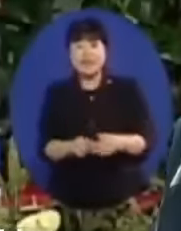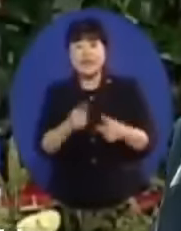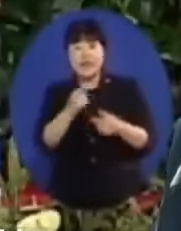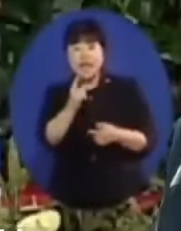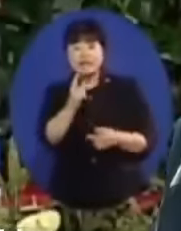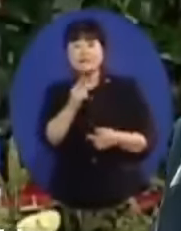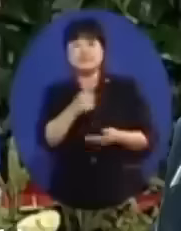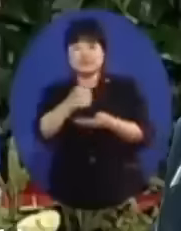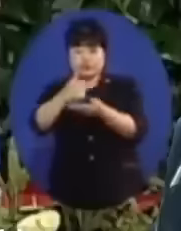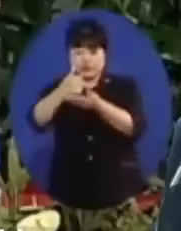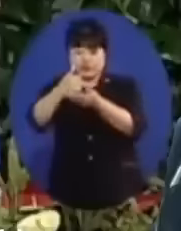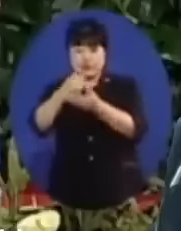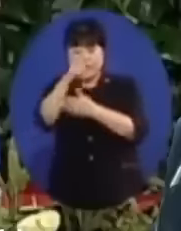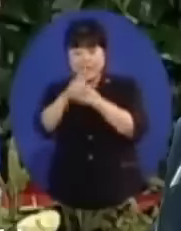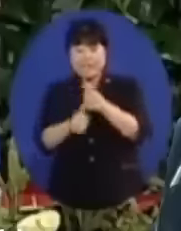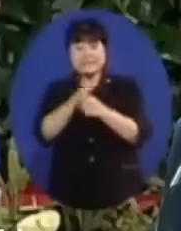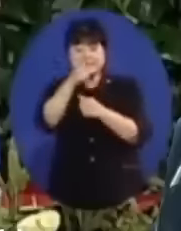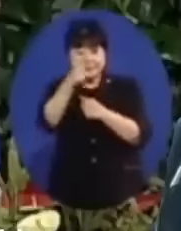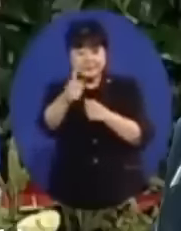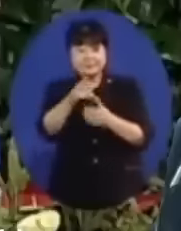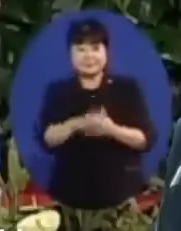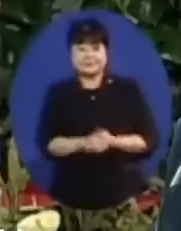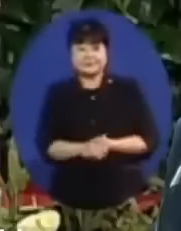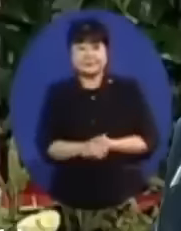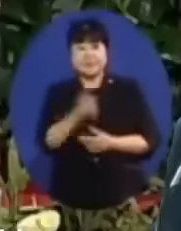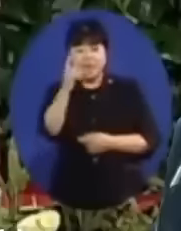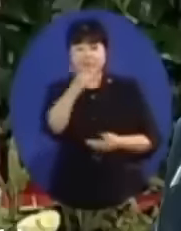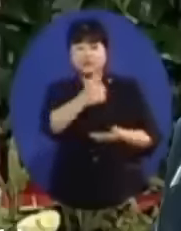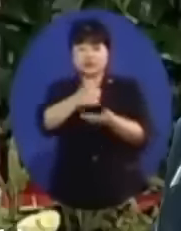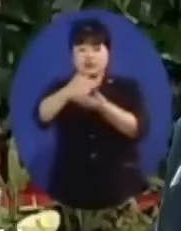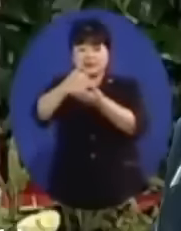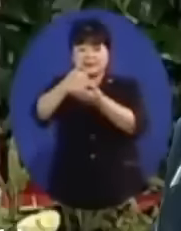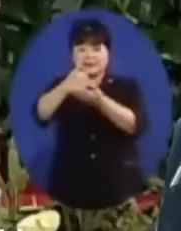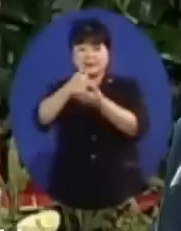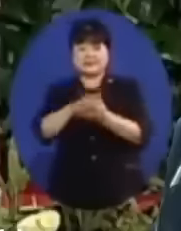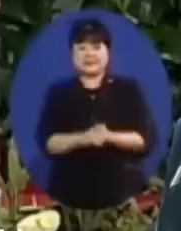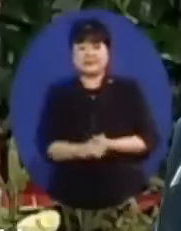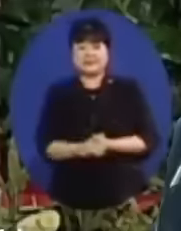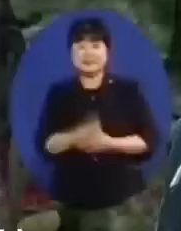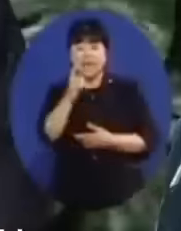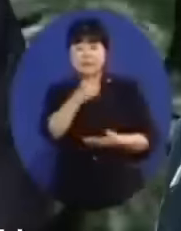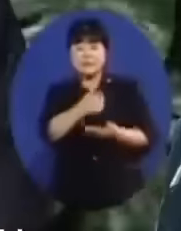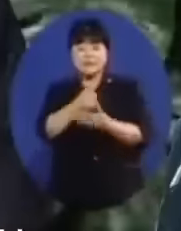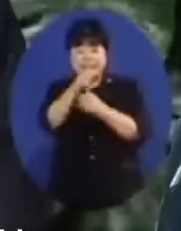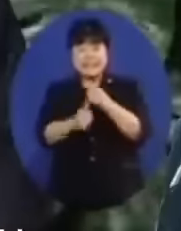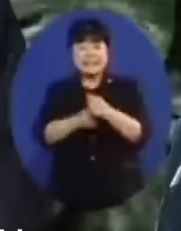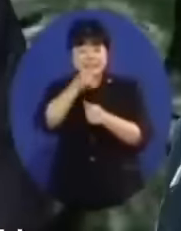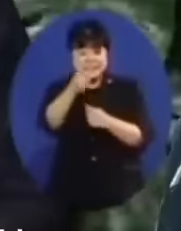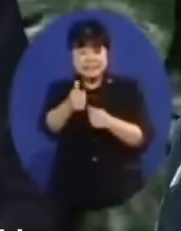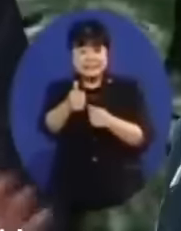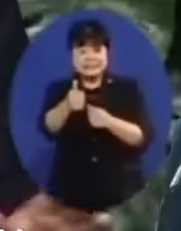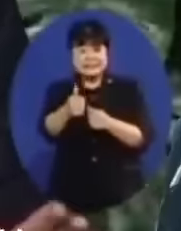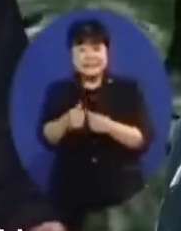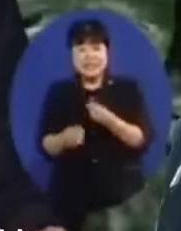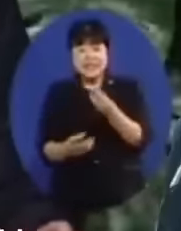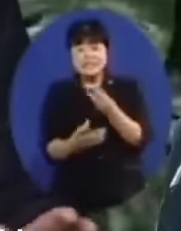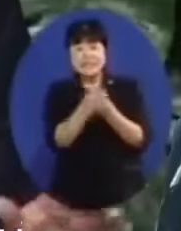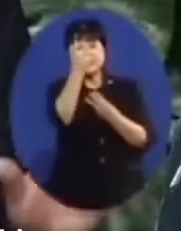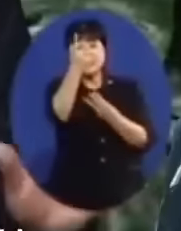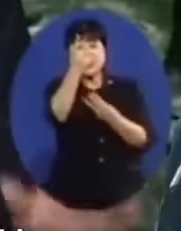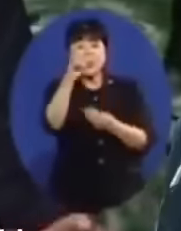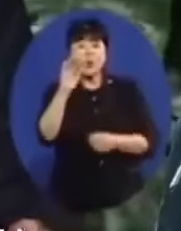것입니다. 하나님은 한 분이신데 그 한 분의 하나님이 삼위로 되어